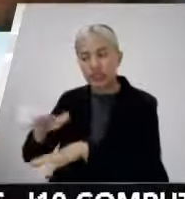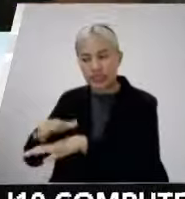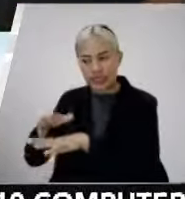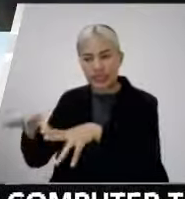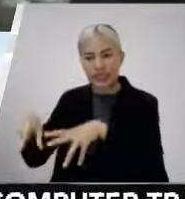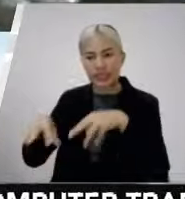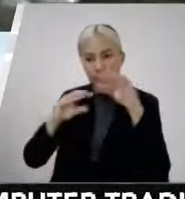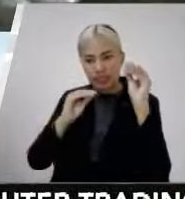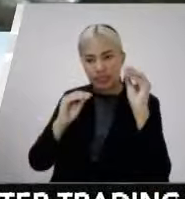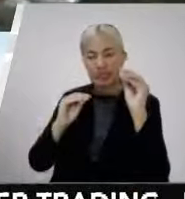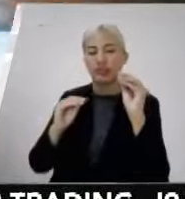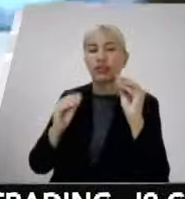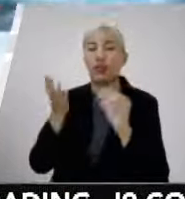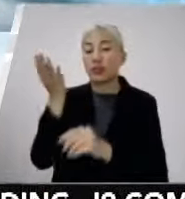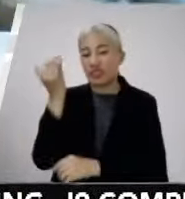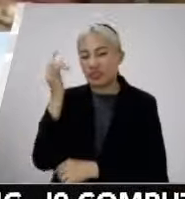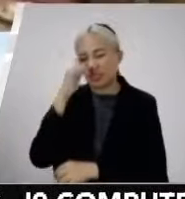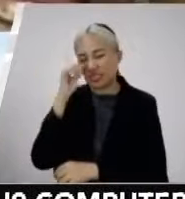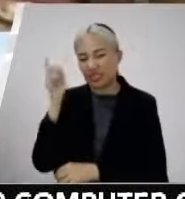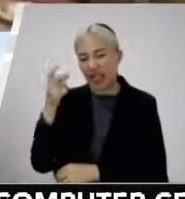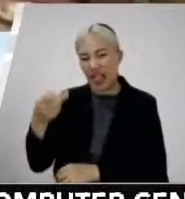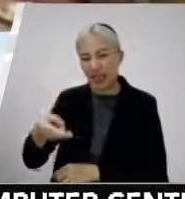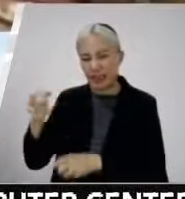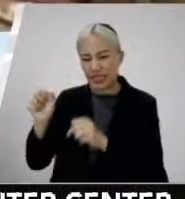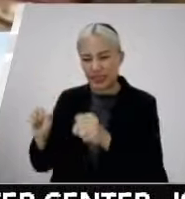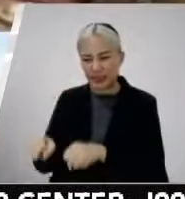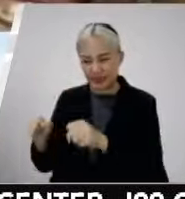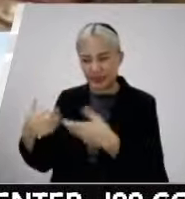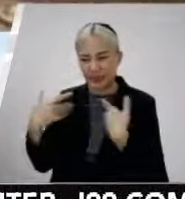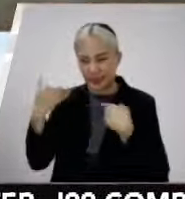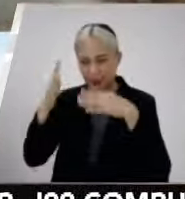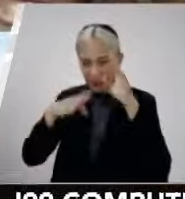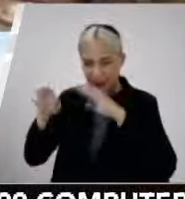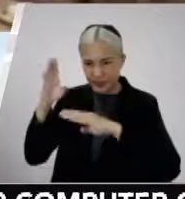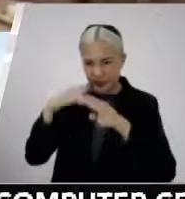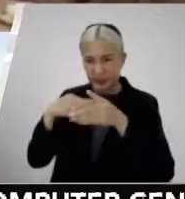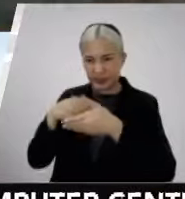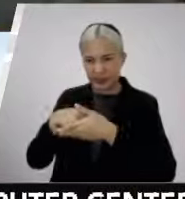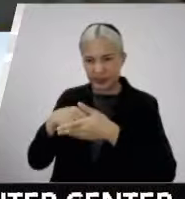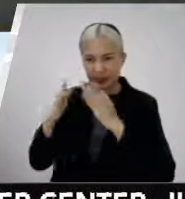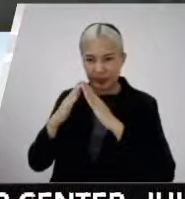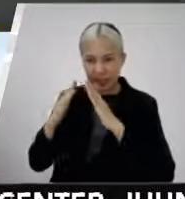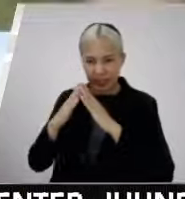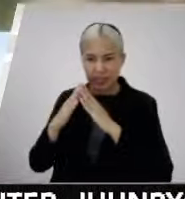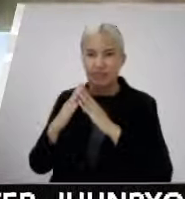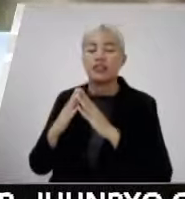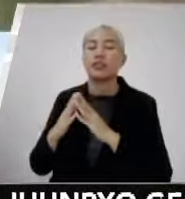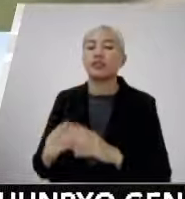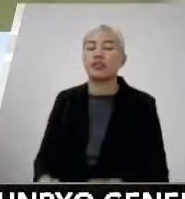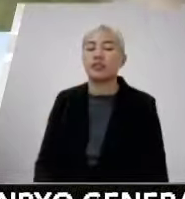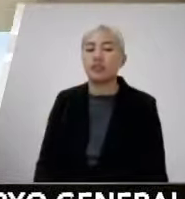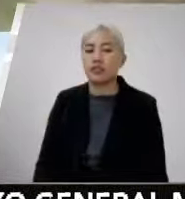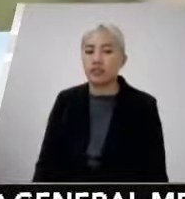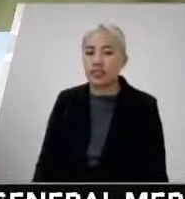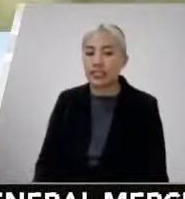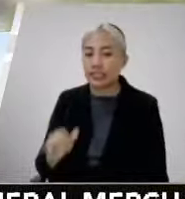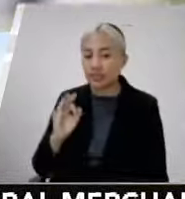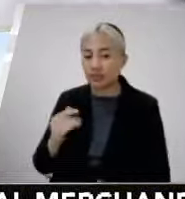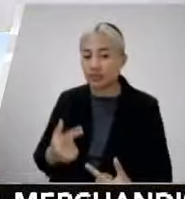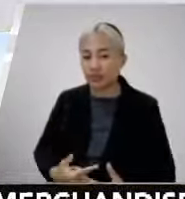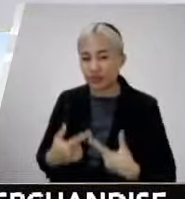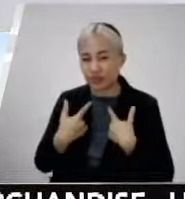probable na magkaroon ng problema sa bahay nila, no? Mm-hmm. Kaya yung medyo malayo naman, naka-warn na